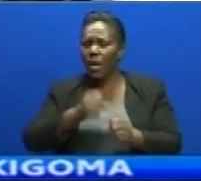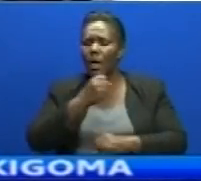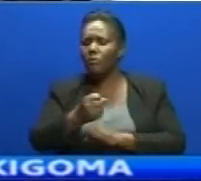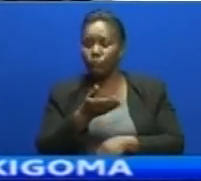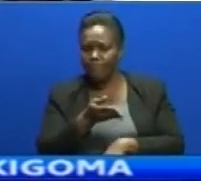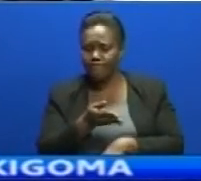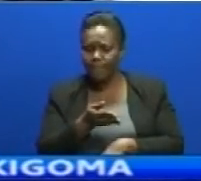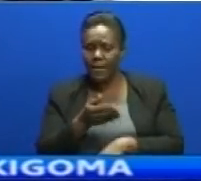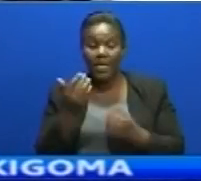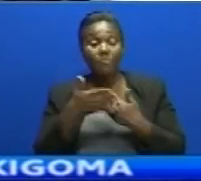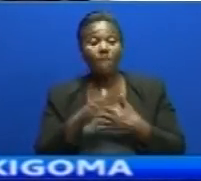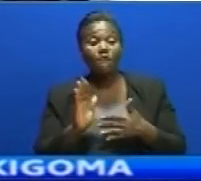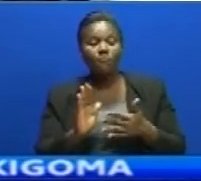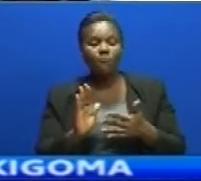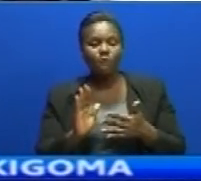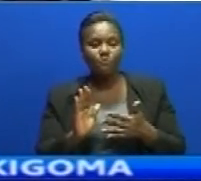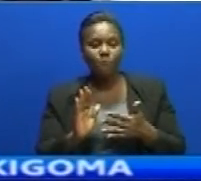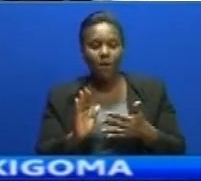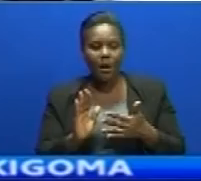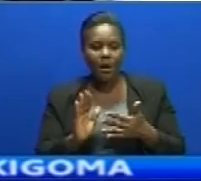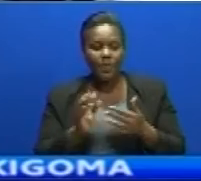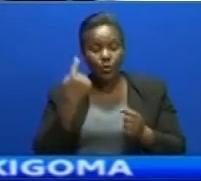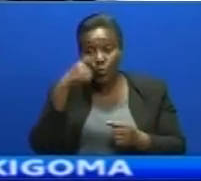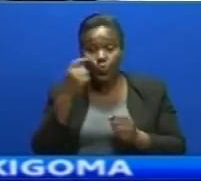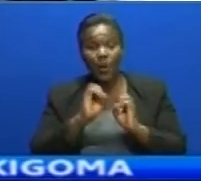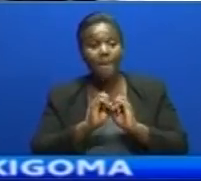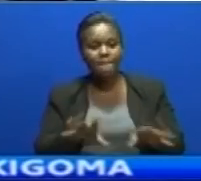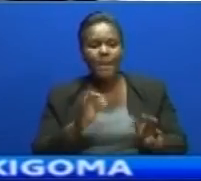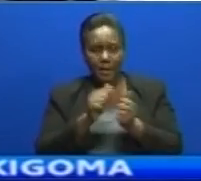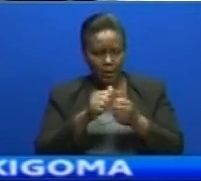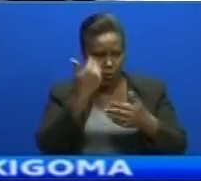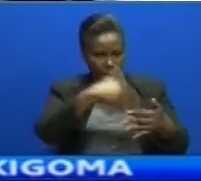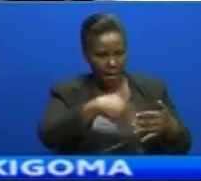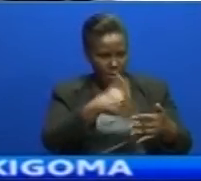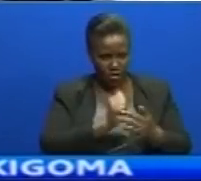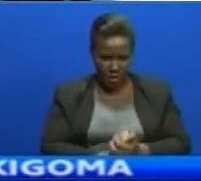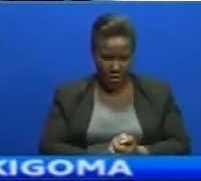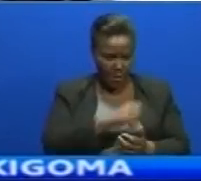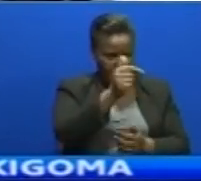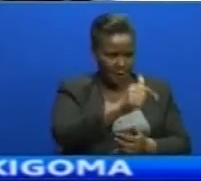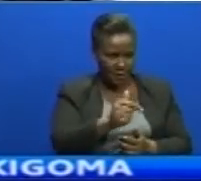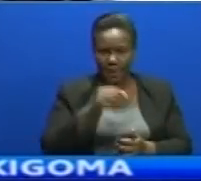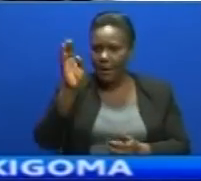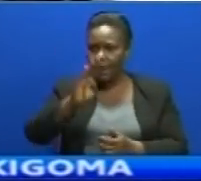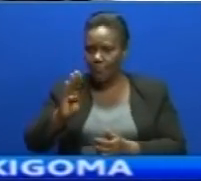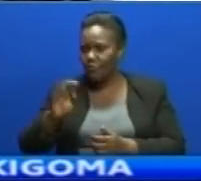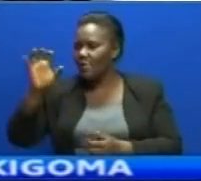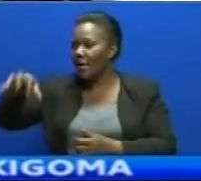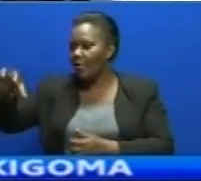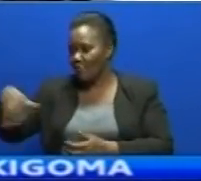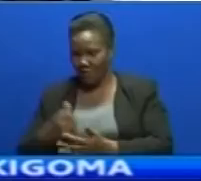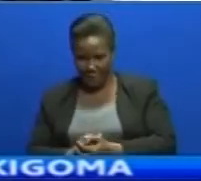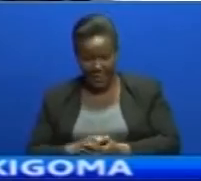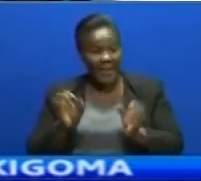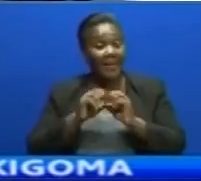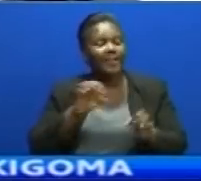mpya wa kibiashara baina nchi za Tanzania, Burundi na Jamhuri ya Kidemokrasia ya Kongo, lakini zaidi ikielezwa kuwa mwendelezo jitihada